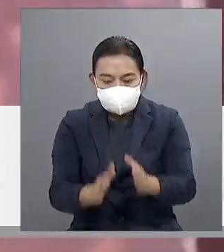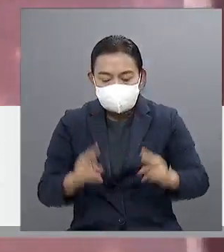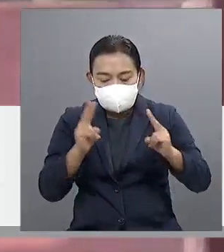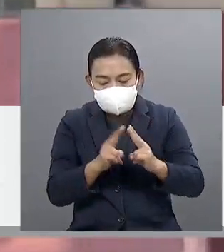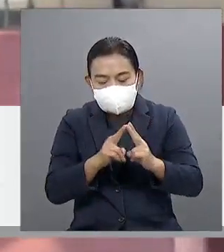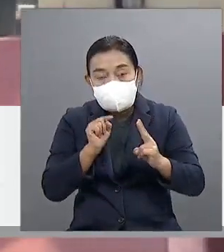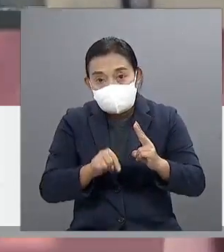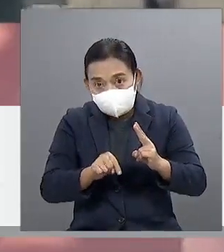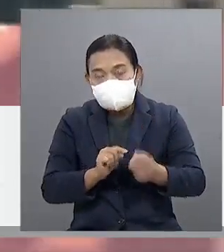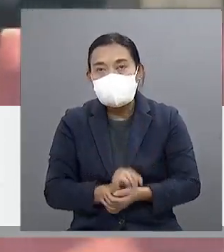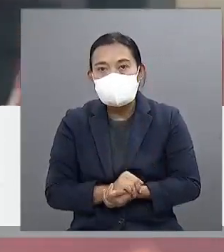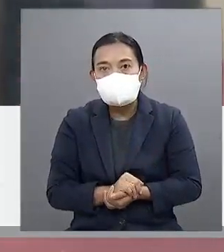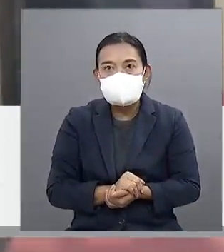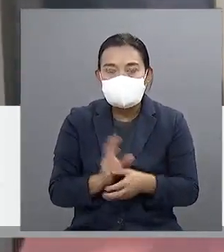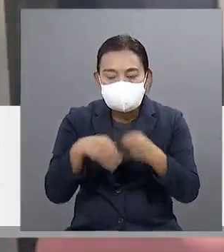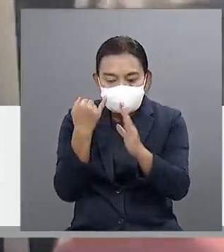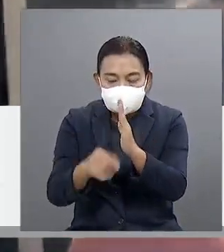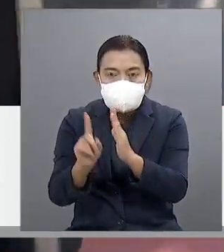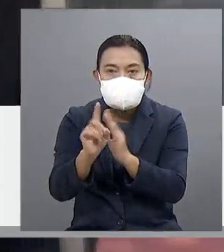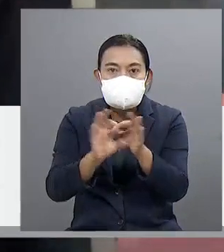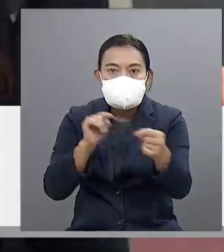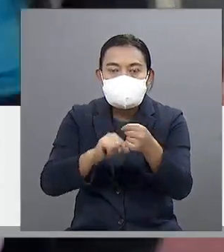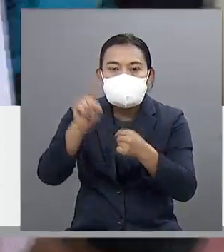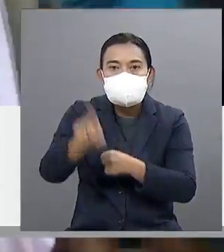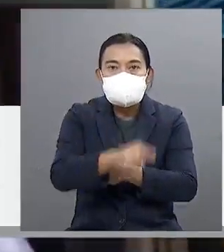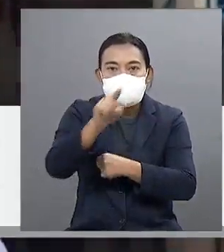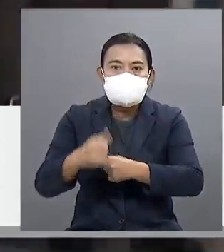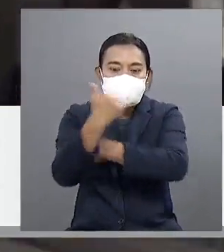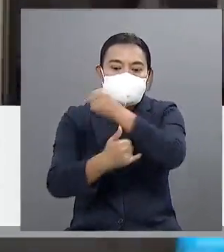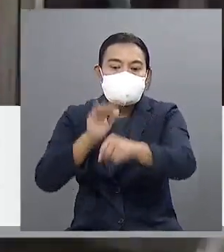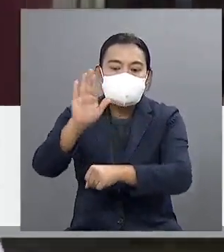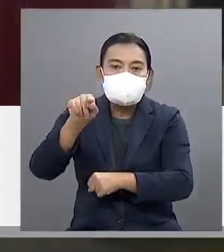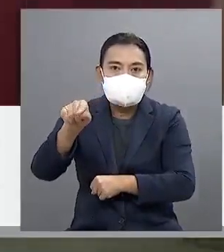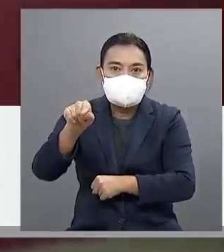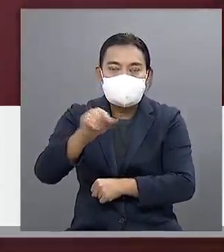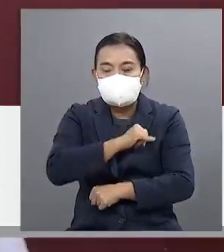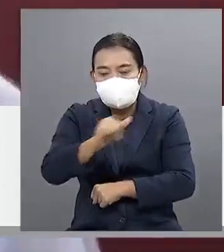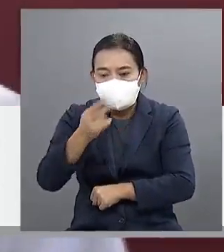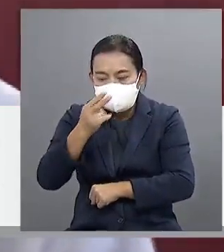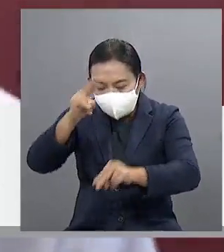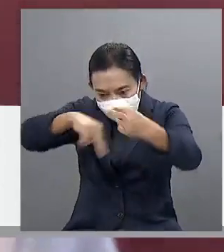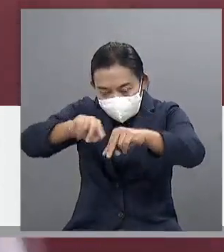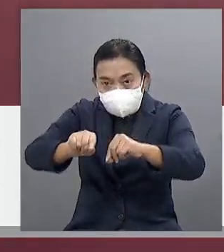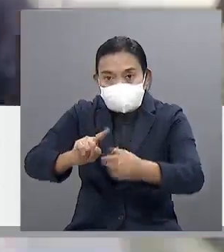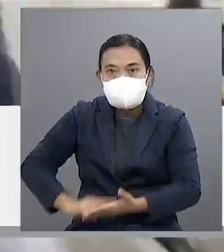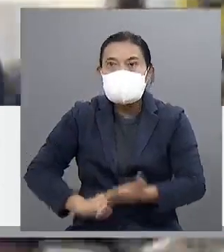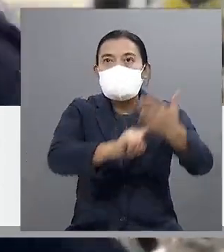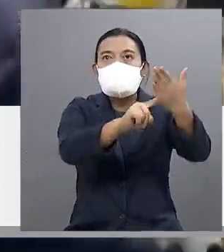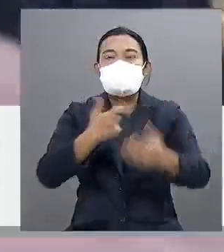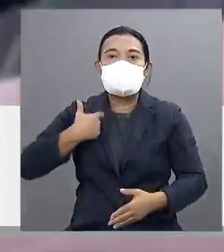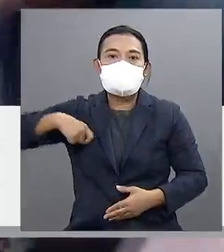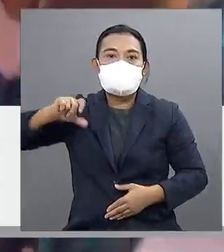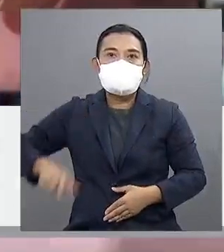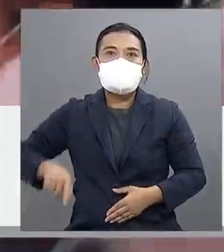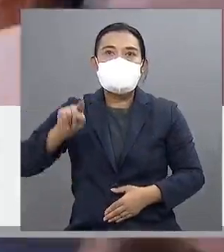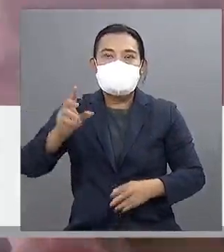ำเนินคดีที่ประเทศอังกฤษยืนยันว่าผู้เสียหายจะกลับไปตรวจสอบหลักฐานแล้วก็ยื่นต่อศาลให้ดำเนินคดีต่อครับ